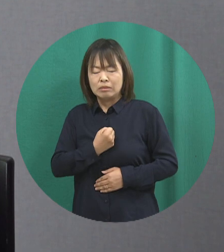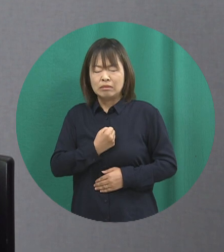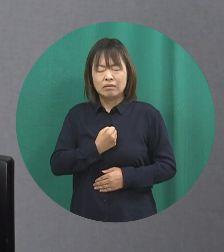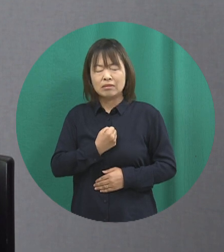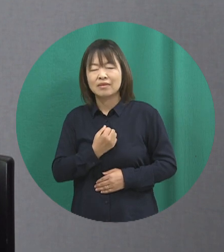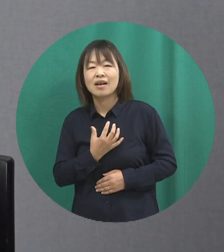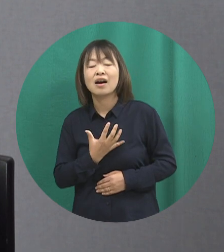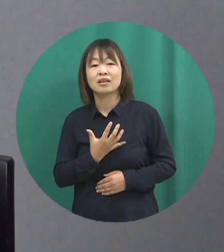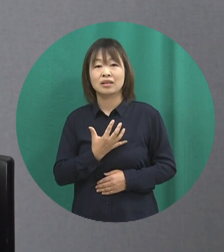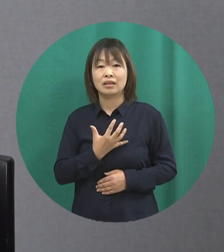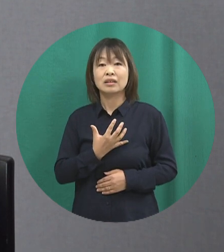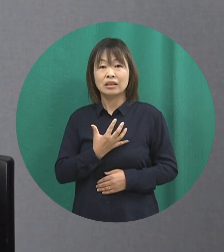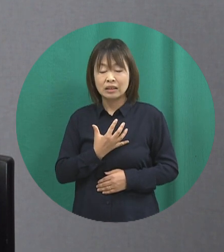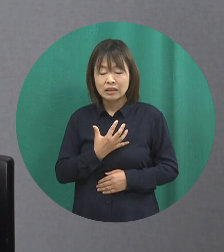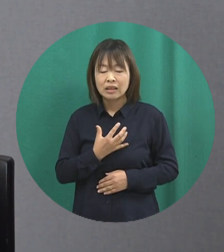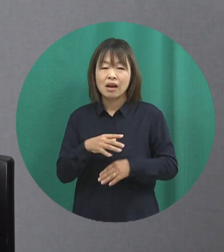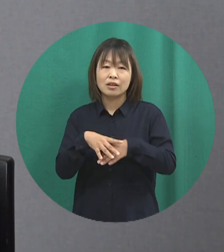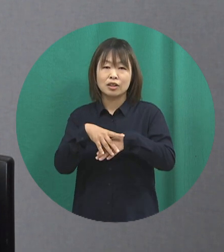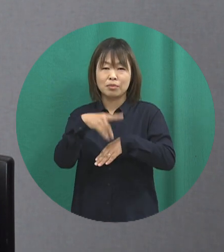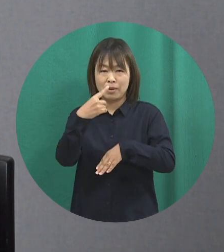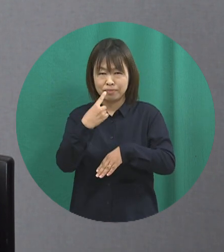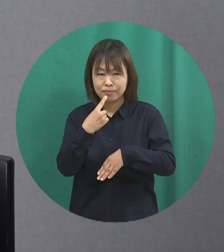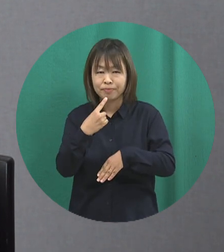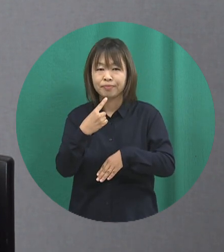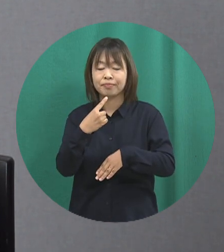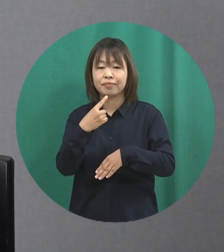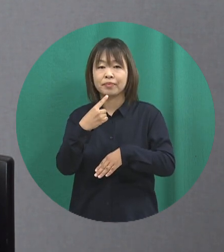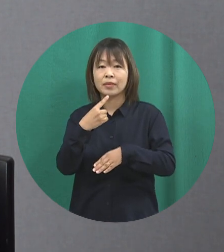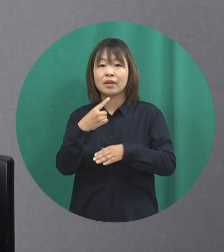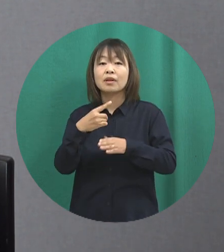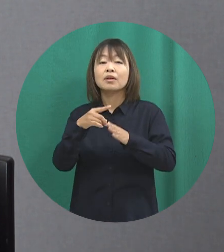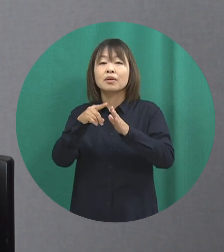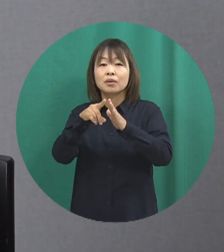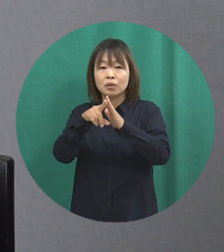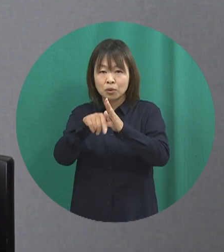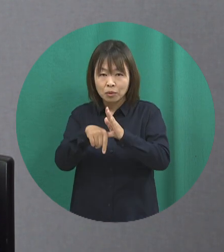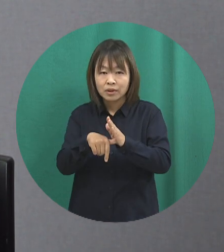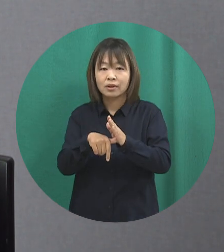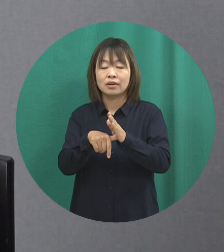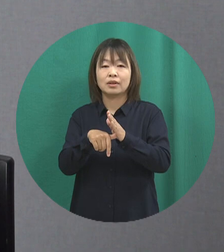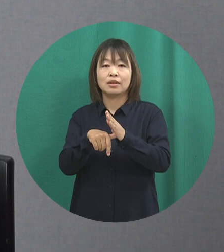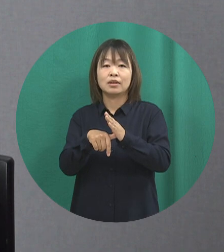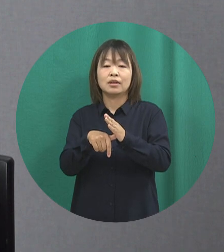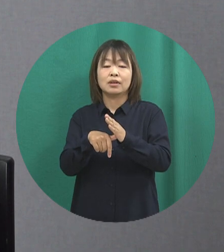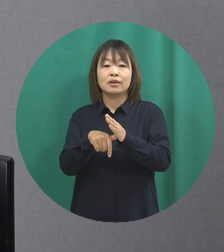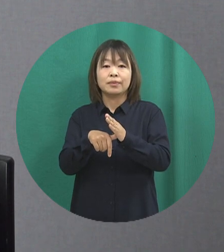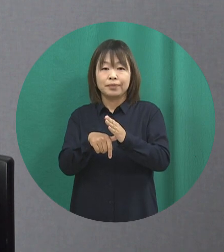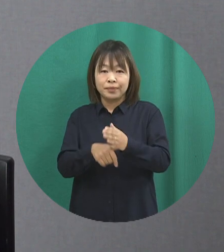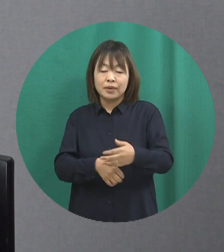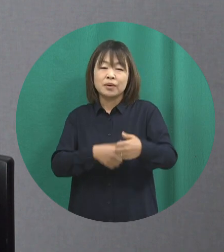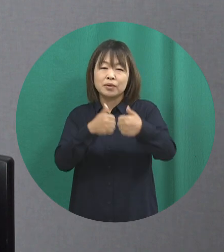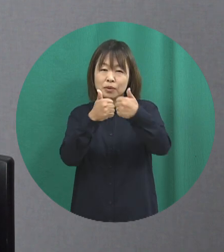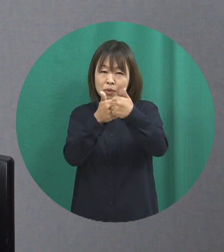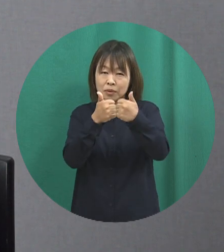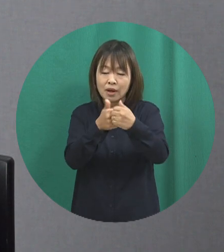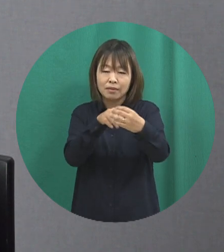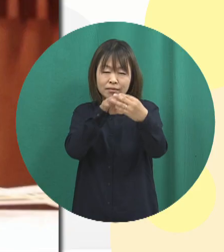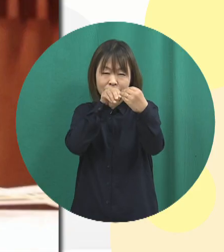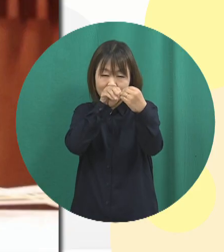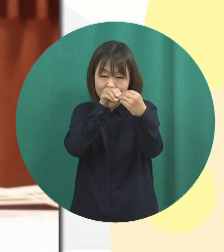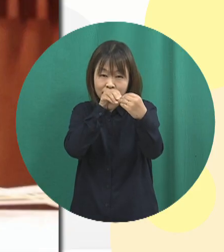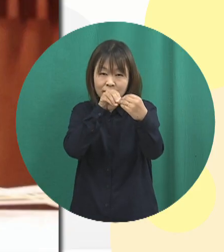状態だったんですけど、最初の方は。でそこで、アイワークさん相談する中